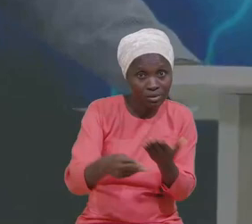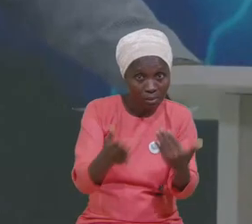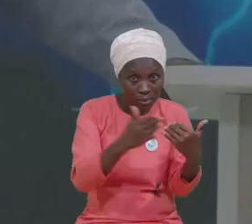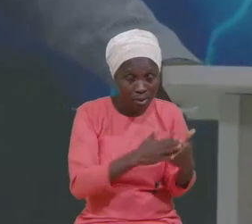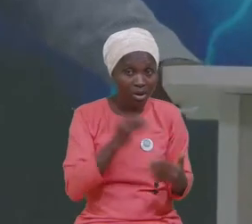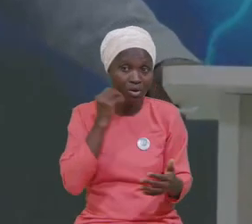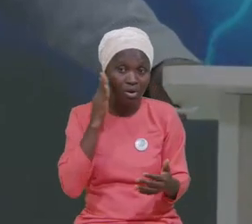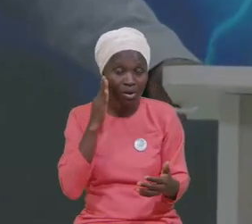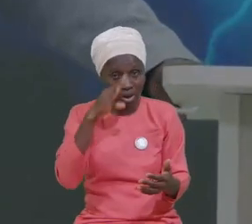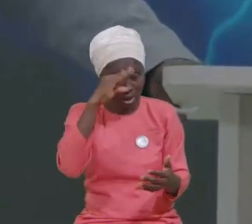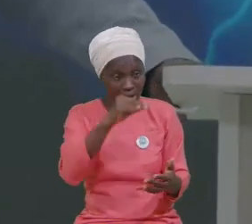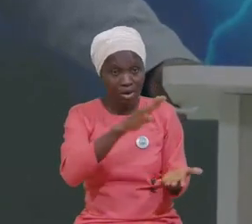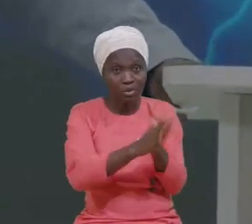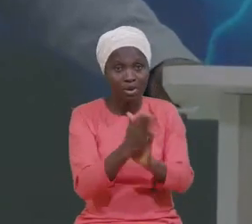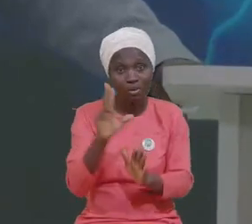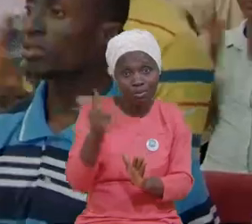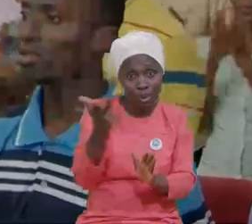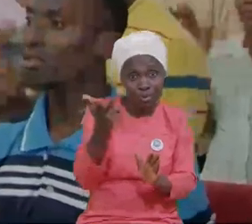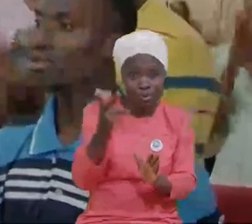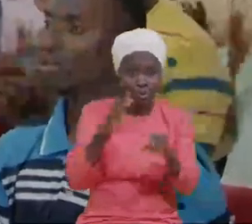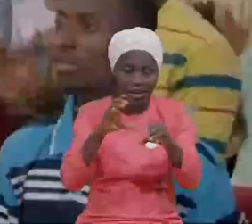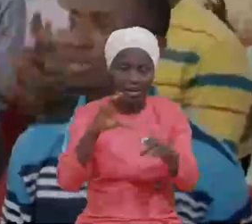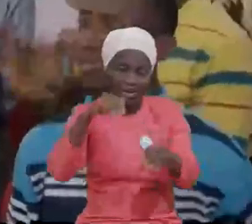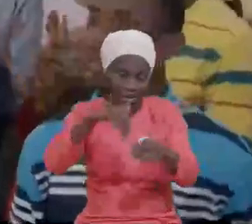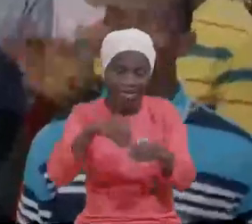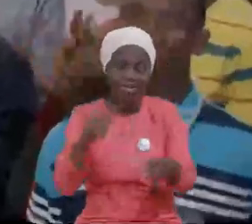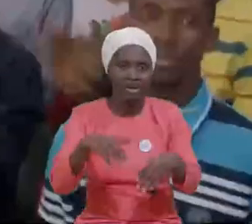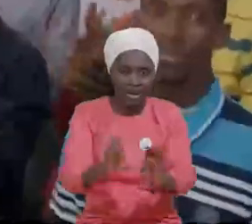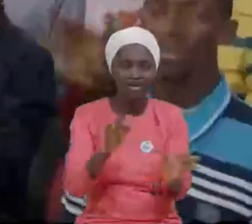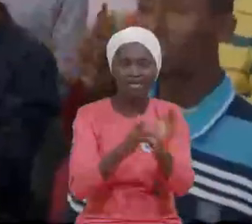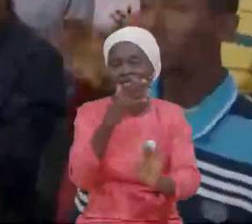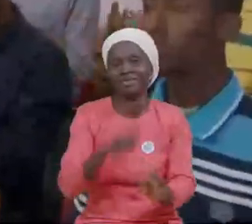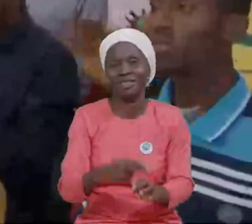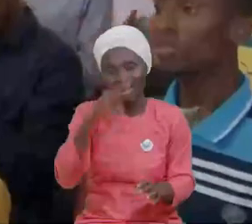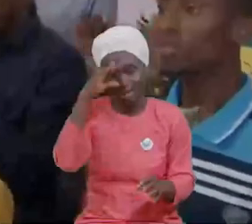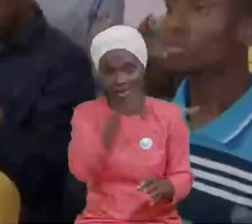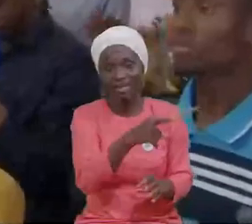ramenés, il était le troisième de la classe.